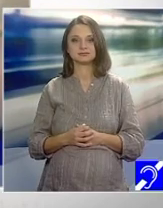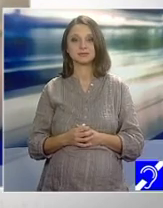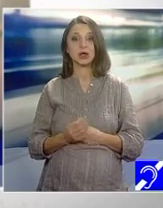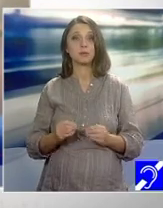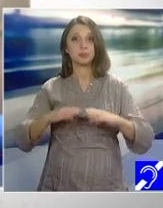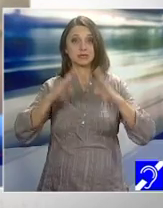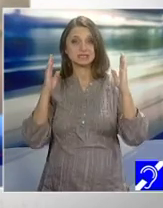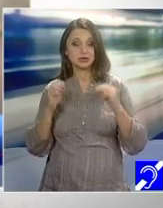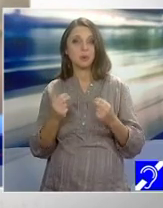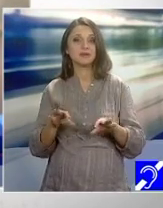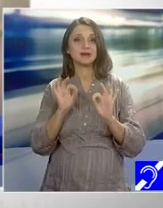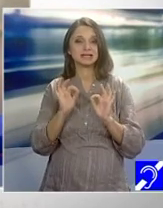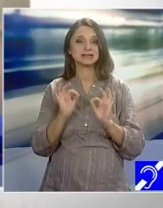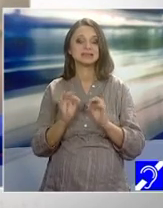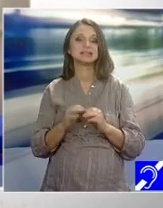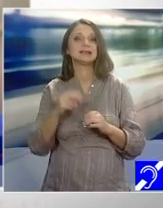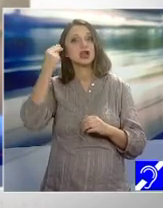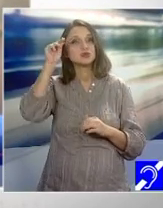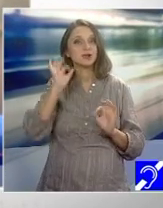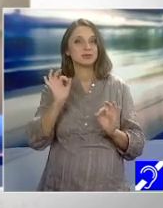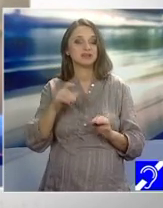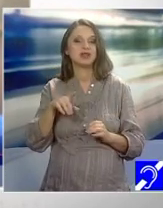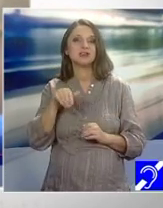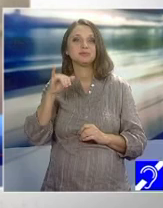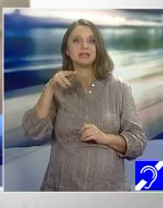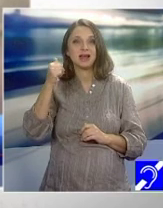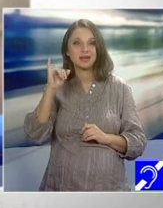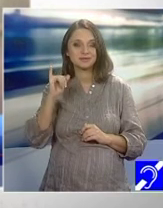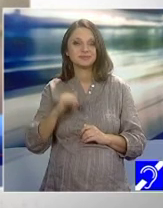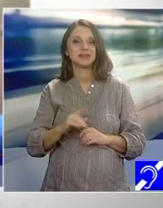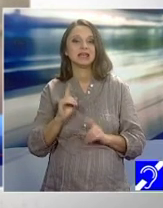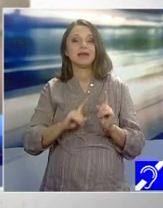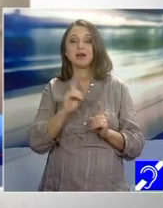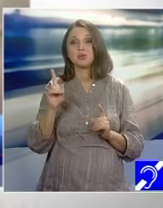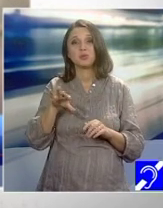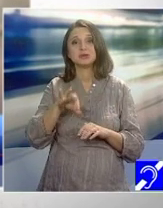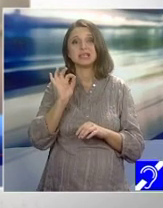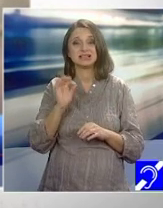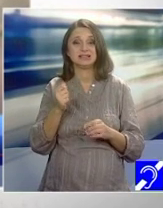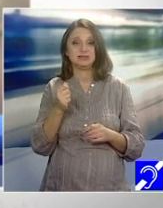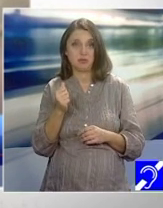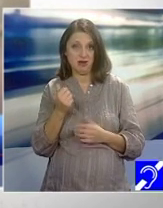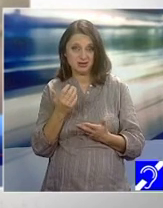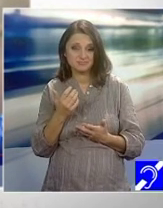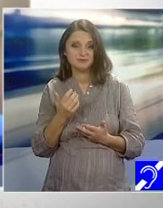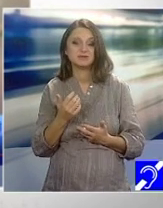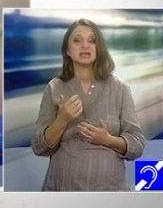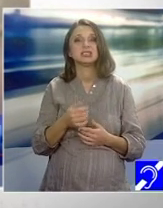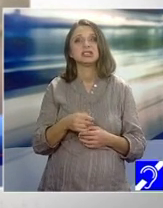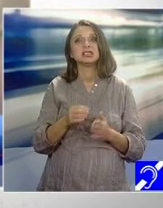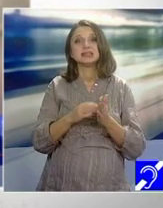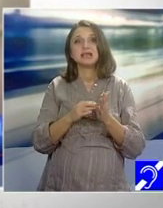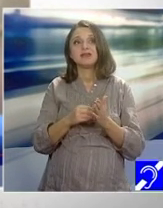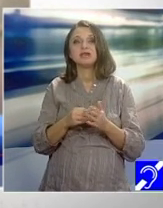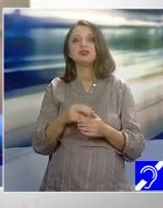Bună ziua, bun găsit la jurnal special, sunt Mihai Arsenie. Dacă nu se vor găsi bani, serviciul Peritel este în